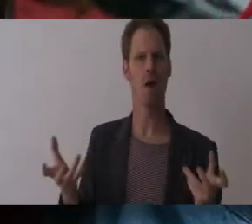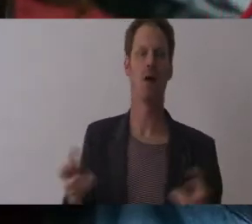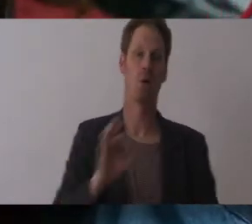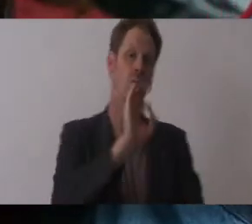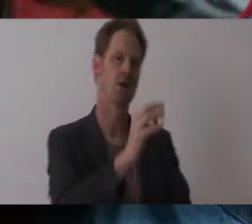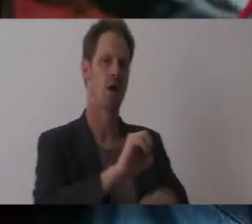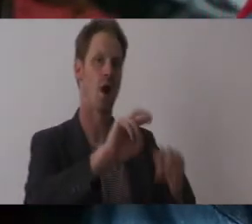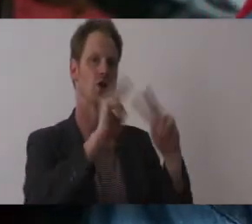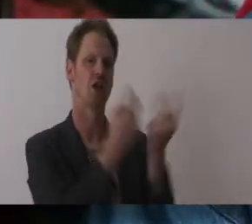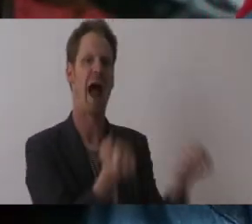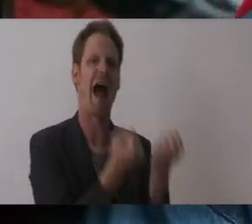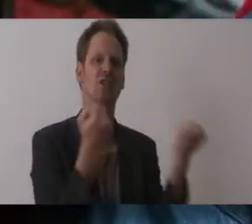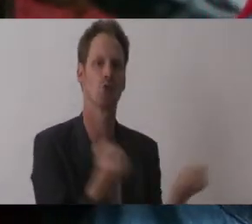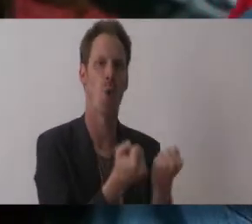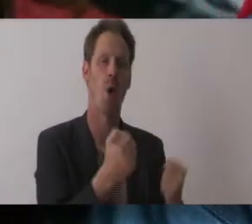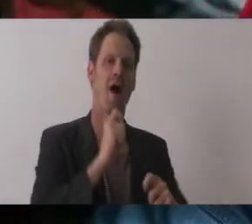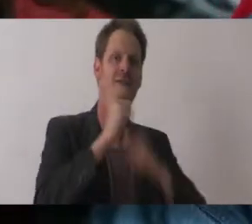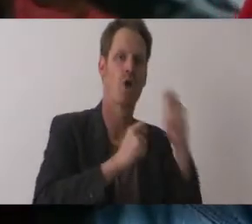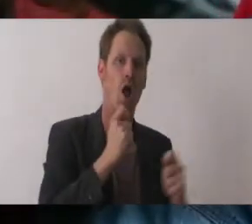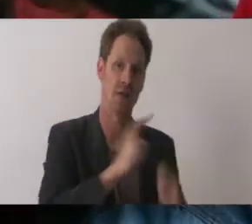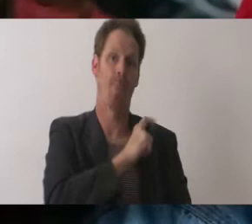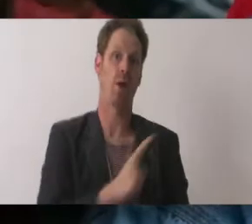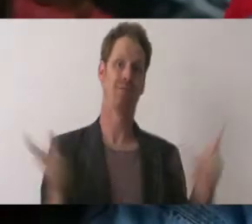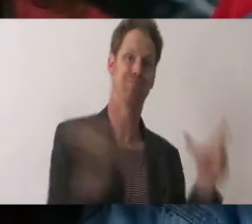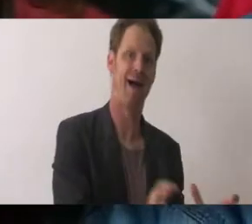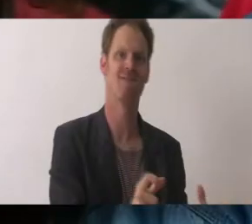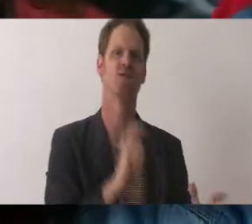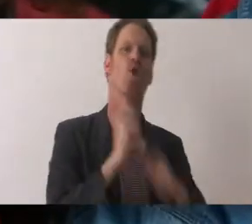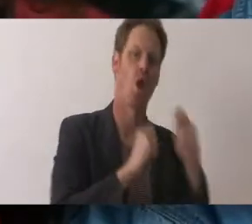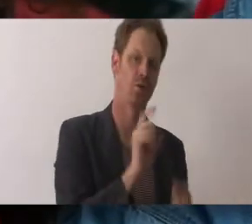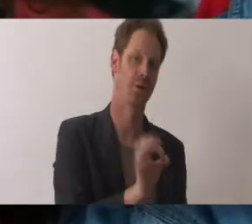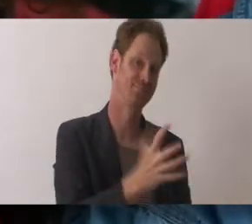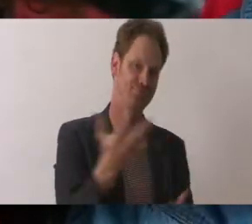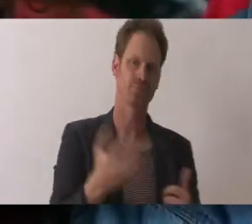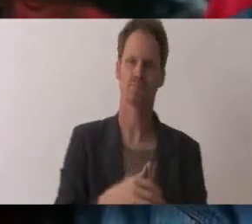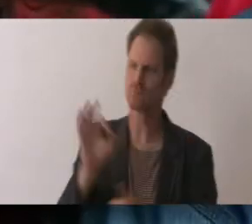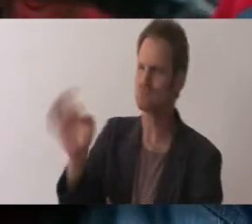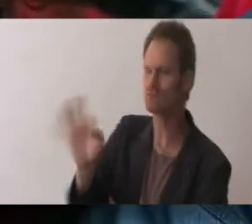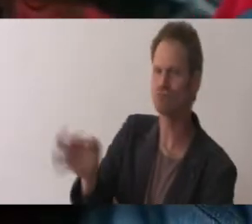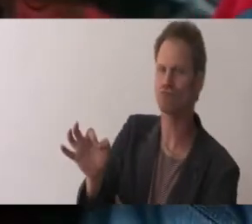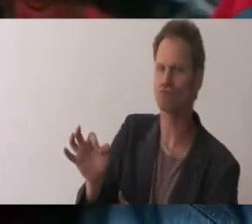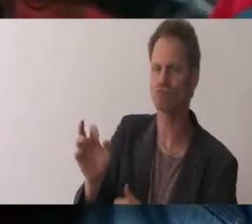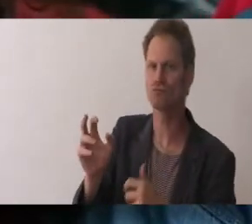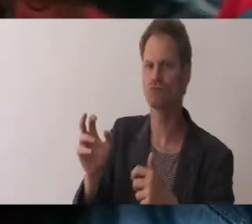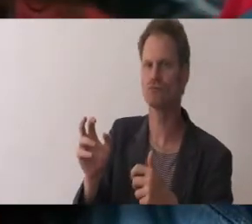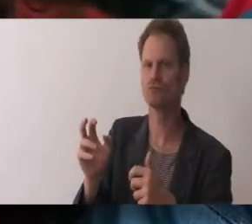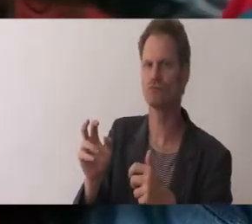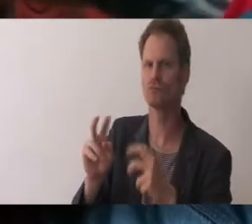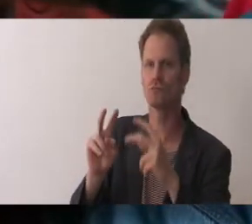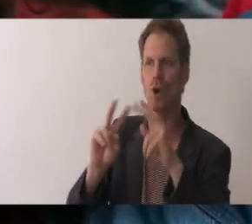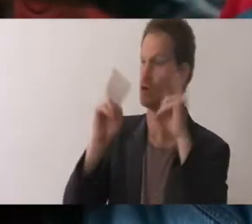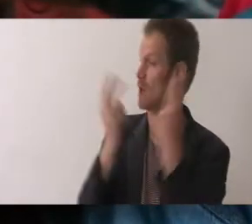souvent les actions se terminent par une violence contre... Effectivement, c'est nous qui nous savons l'ex. Et d'ailleurs, on ne les retourne absolument